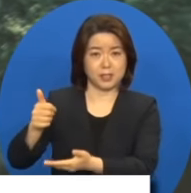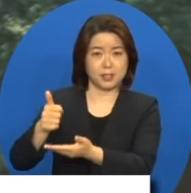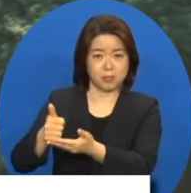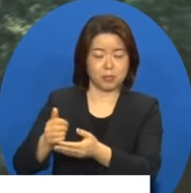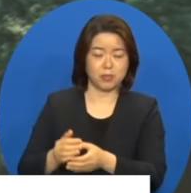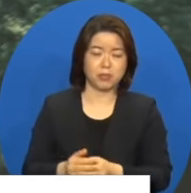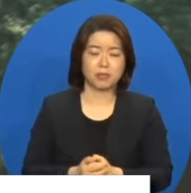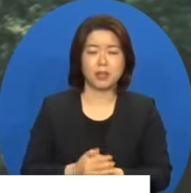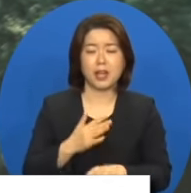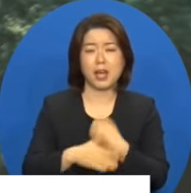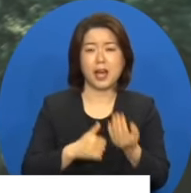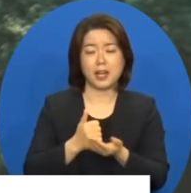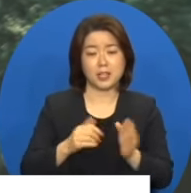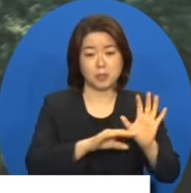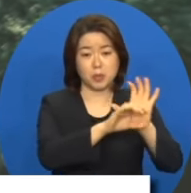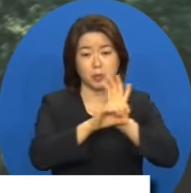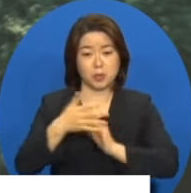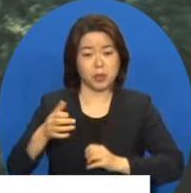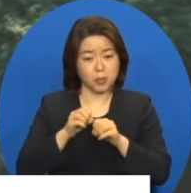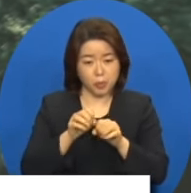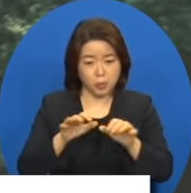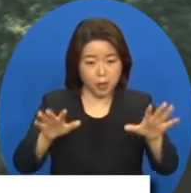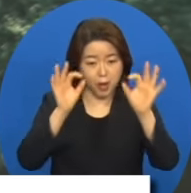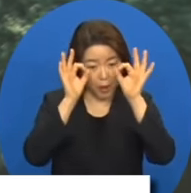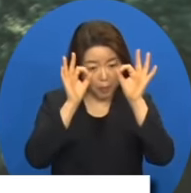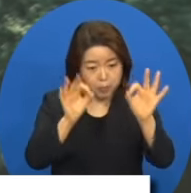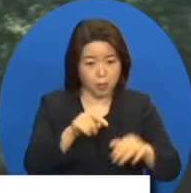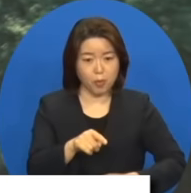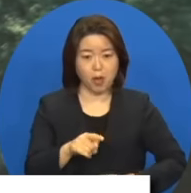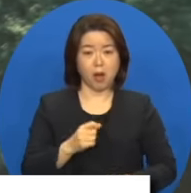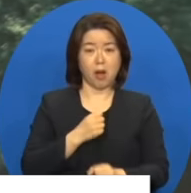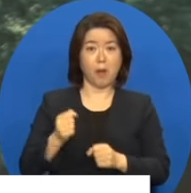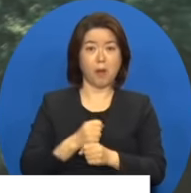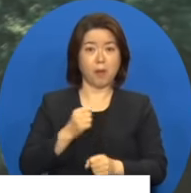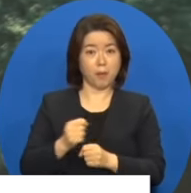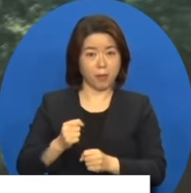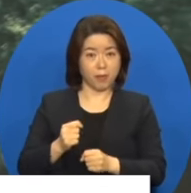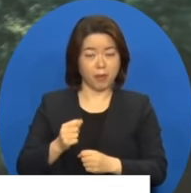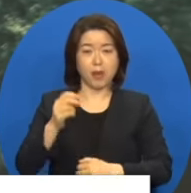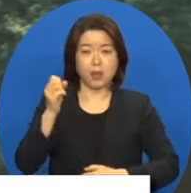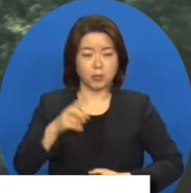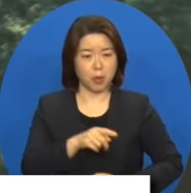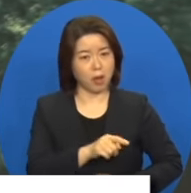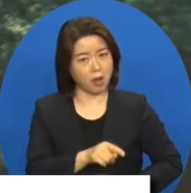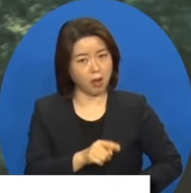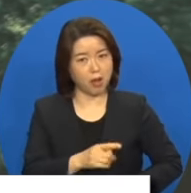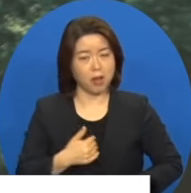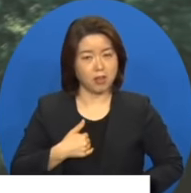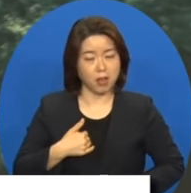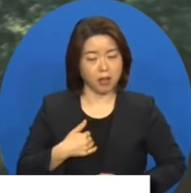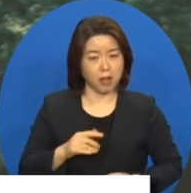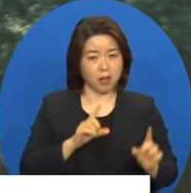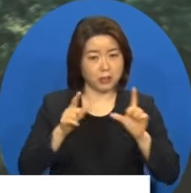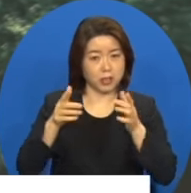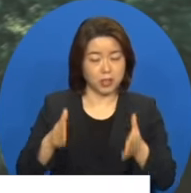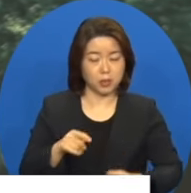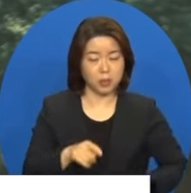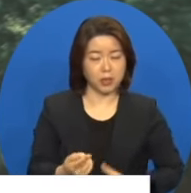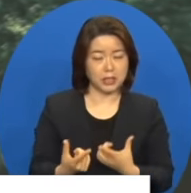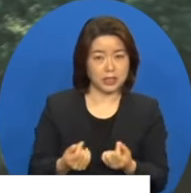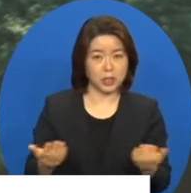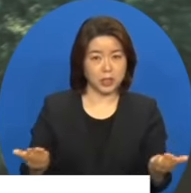코로나19 확산을 보시면서 야 너무 당황스럽다, 야 이거 내가 살면서 이런 일은 처음